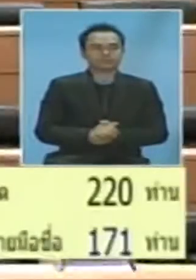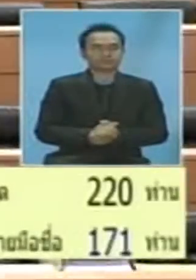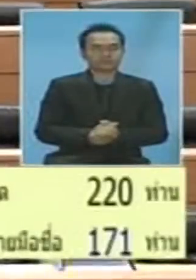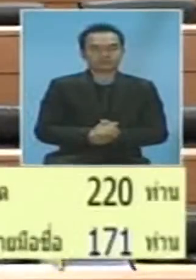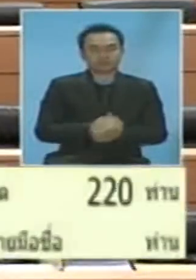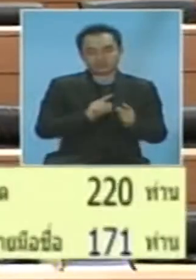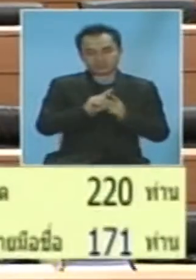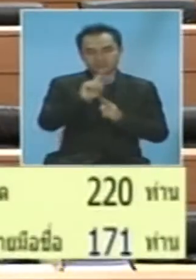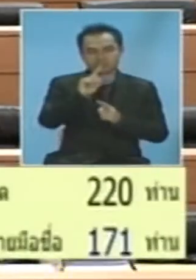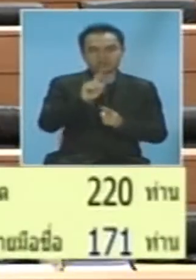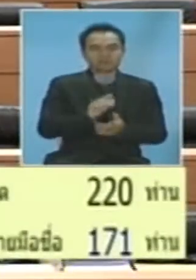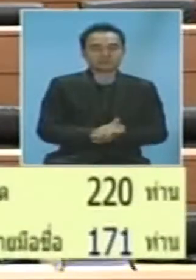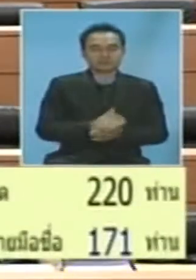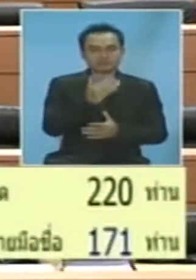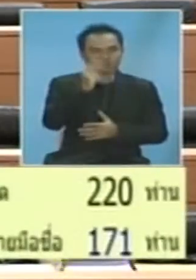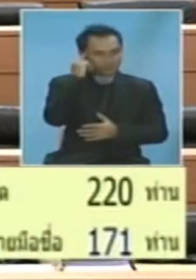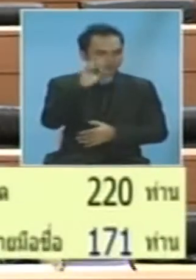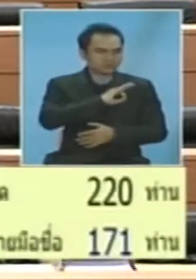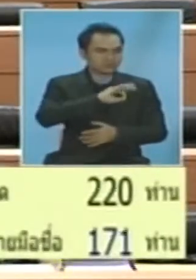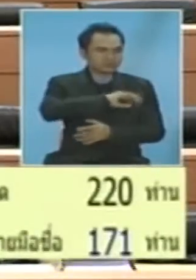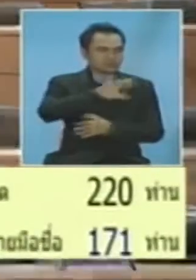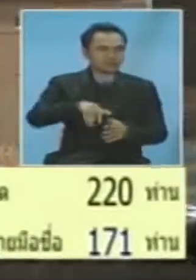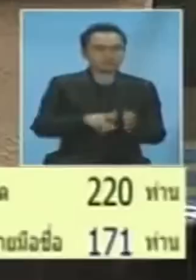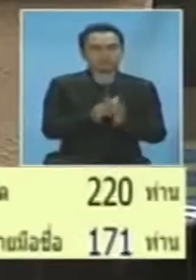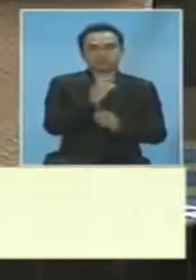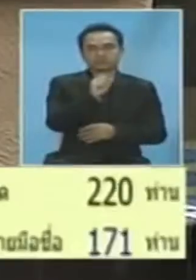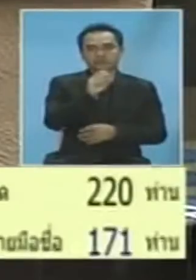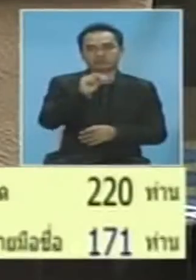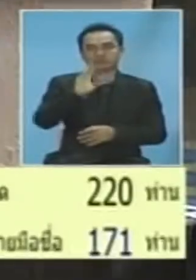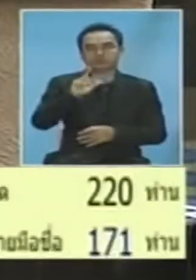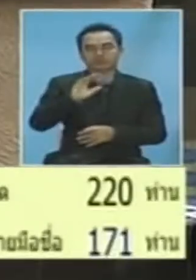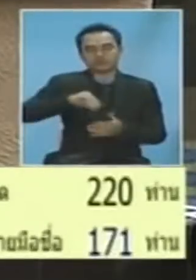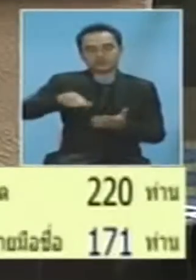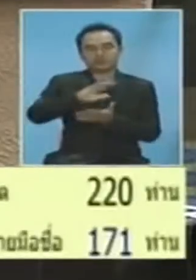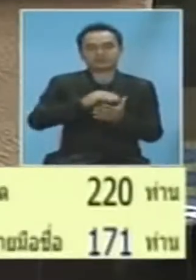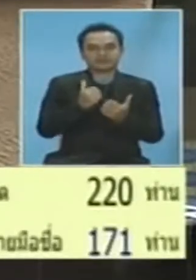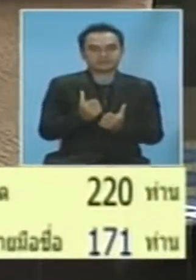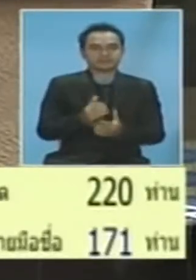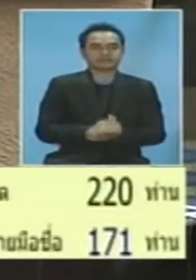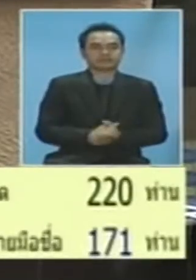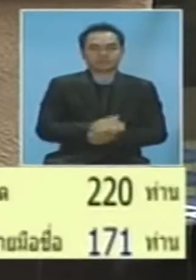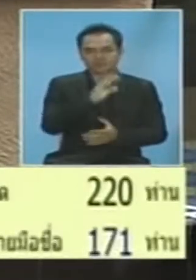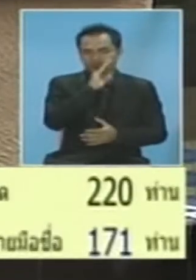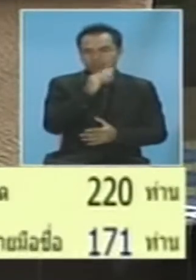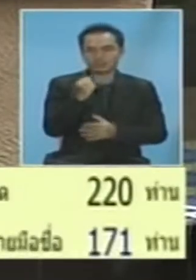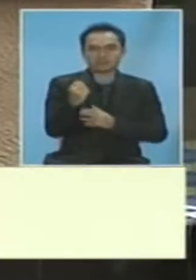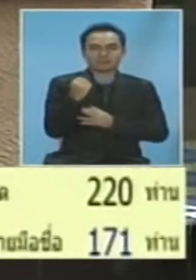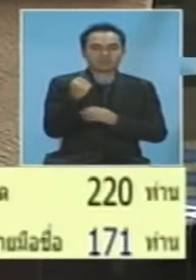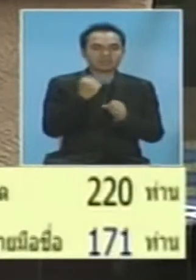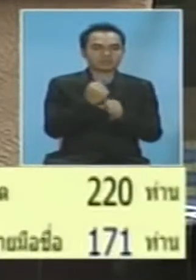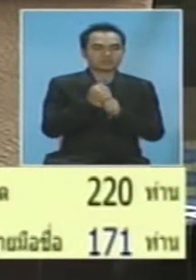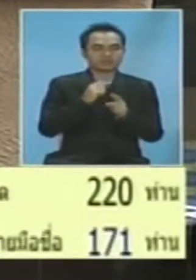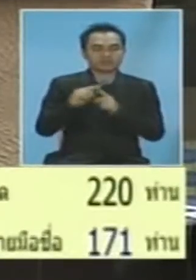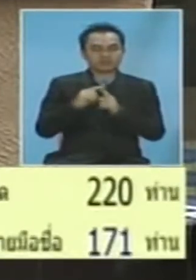ดับแรกว่าท่านสมาชิกสภานิติบัญญัติแห่งชาติทุกท่านมีอำนาจสิทธิ์ขาดเต็ม